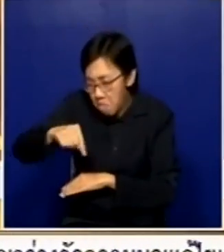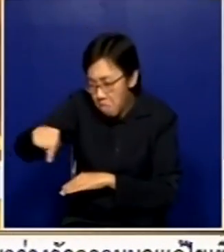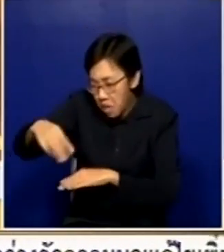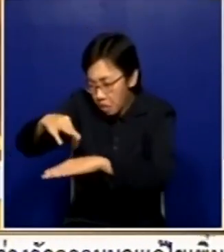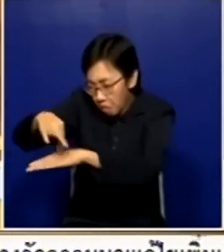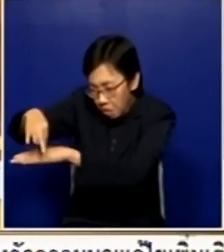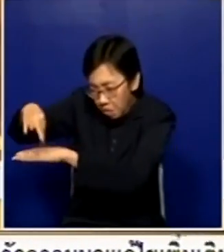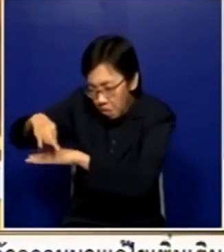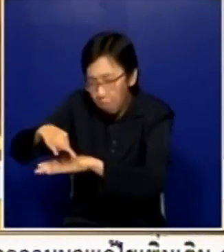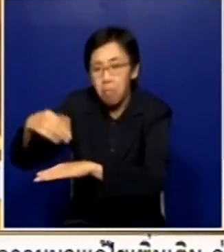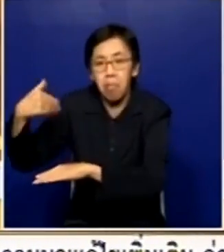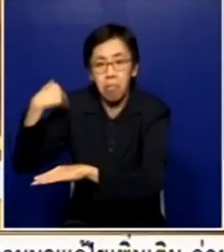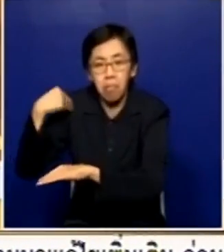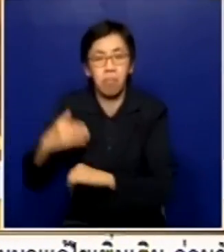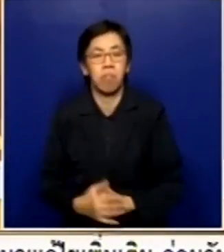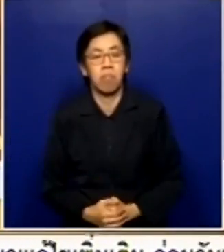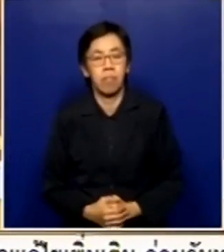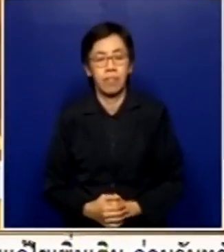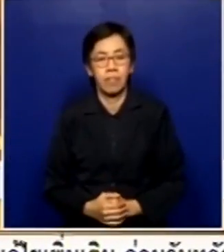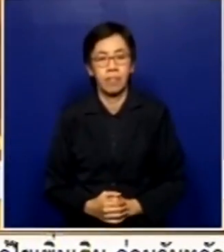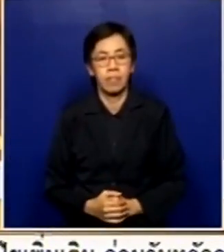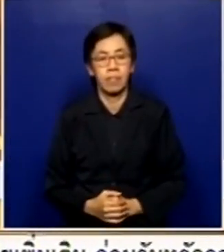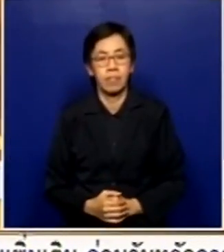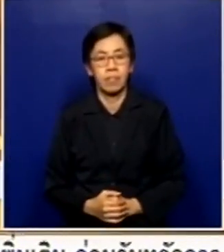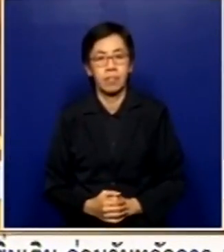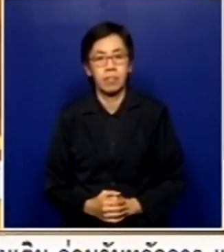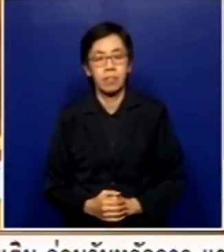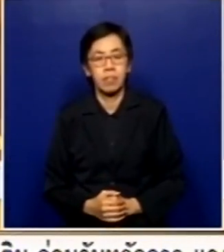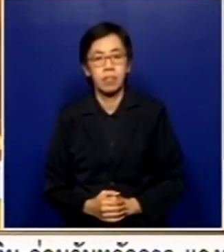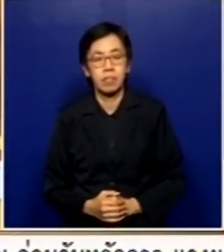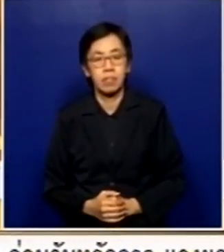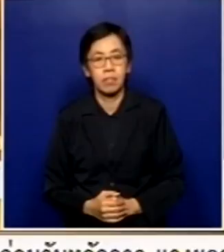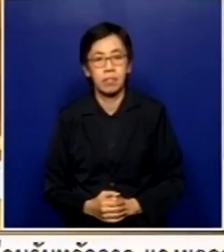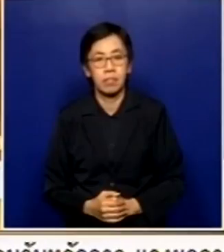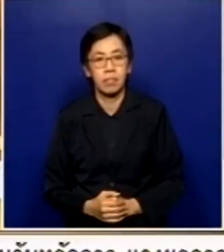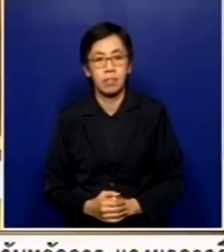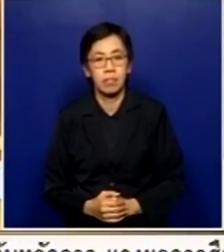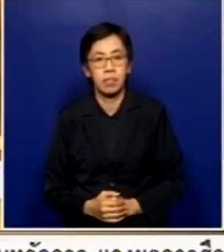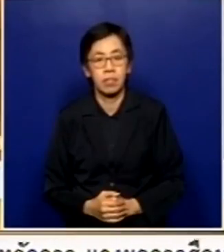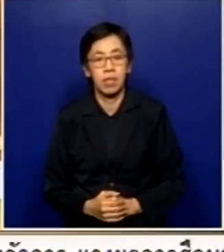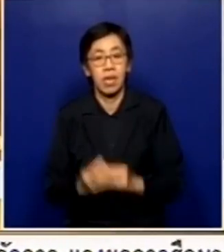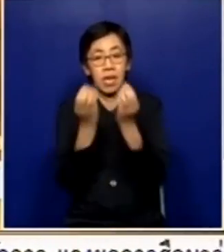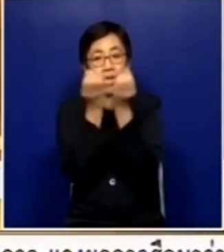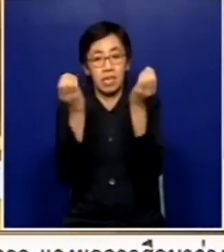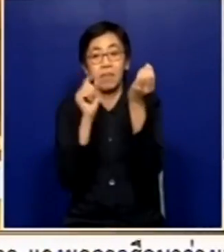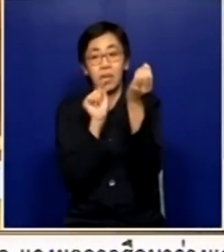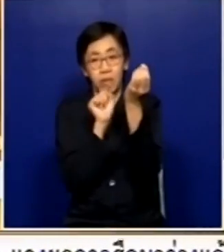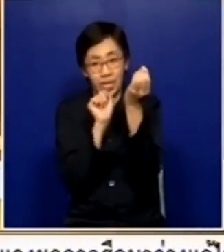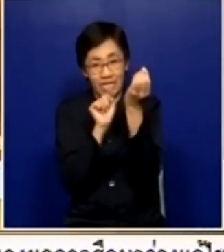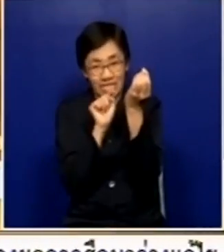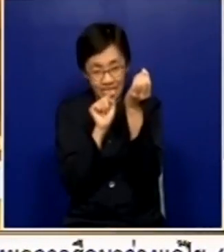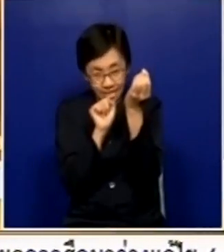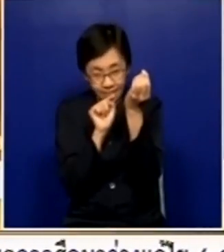อ่ะม.คแอบแดกราชธรรมนูญนี้